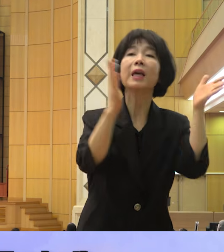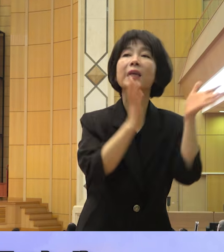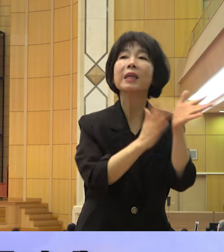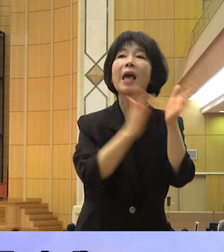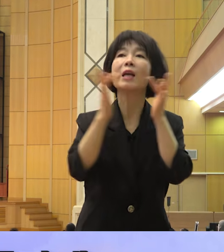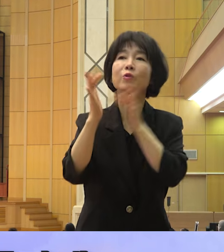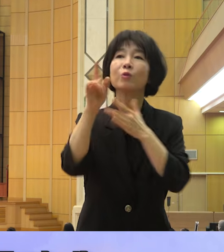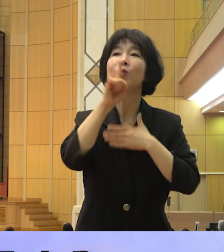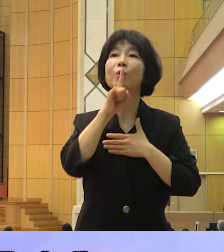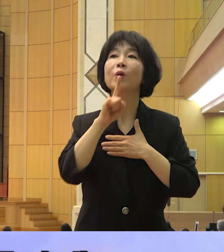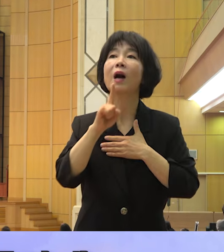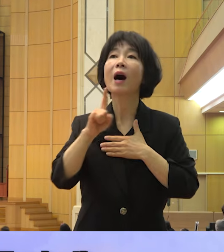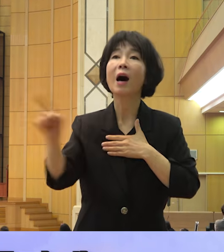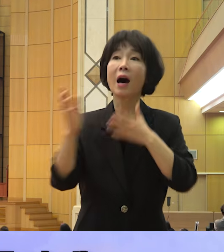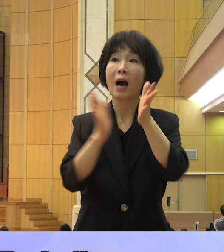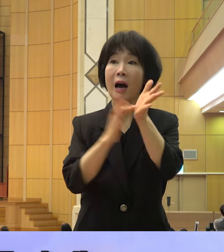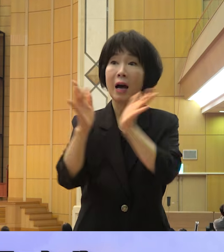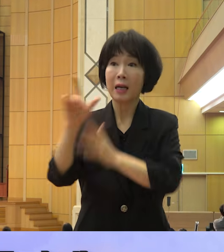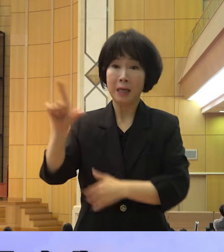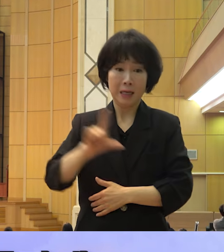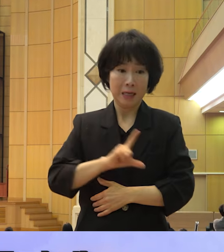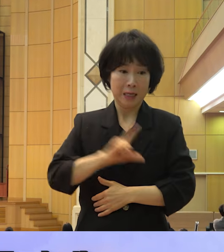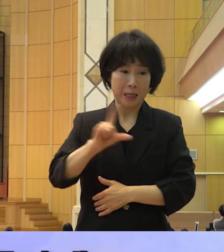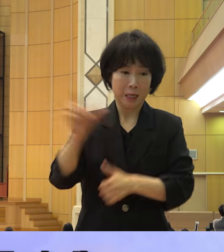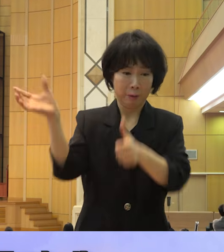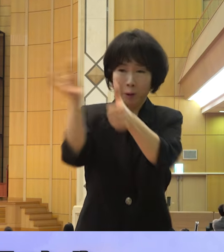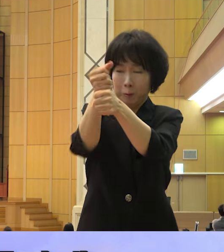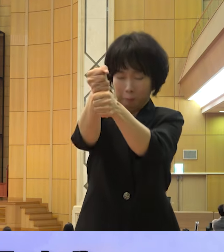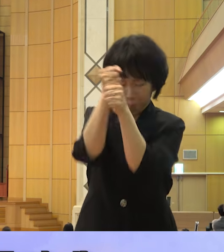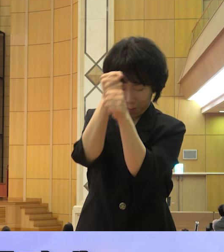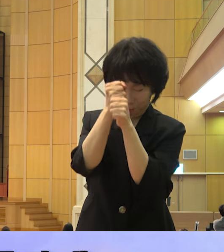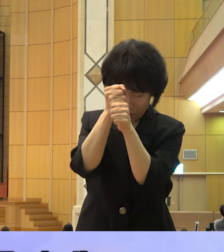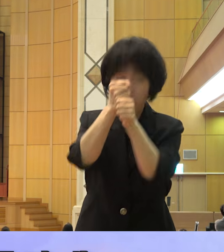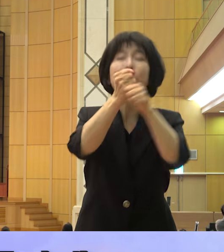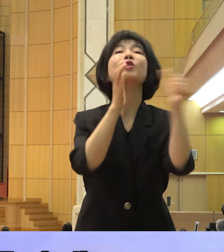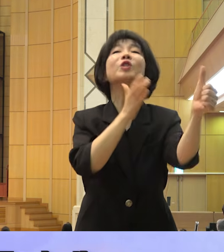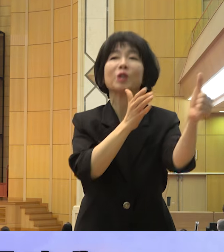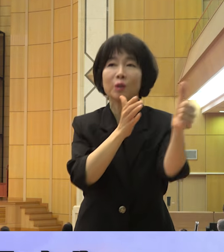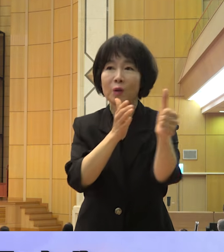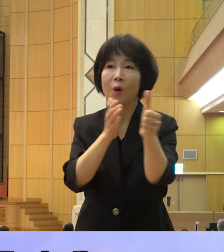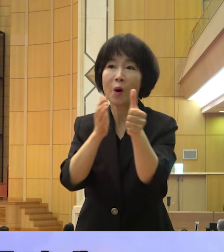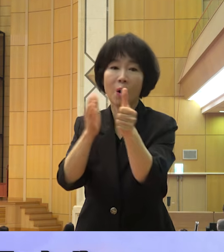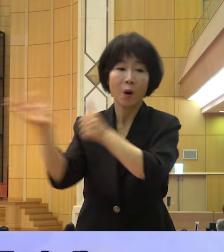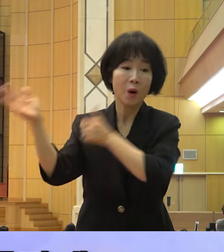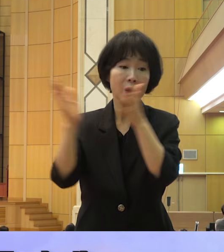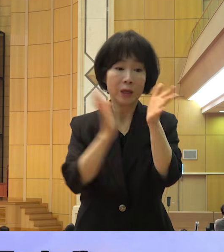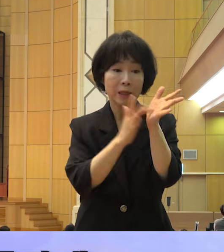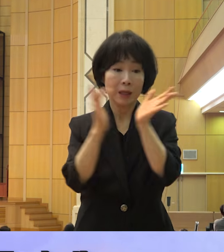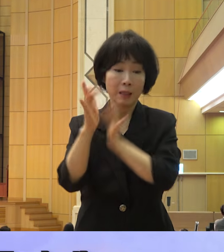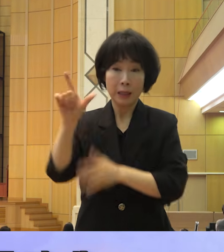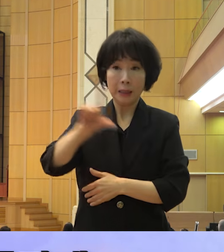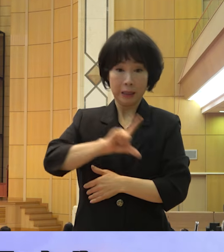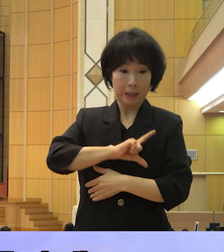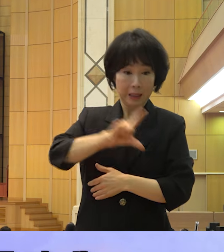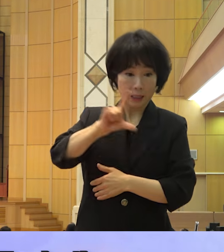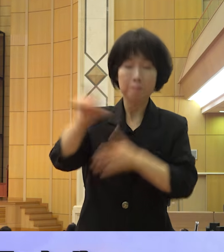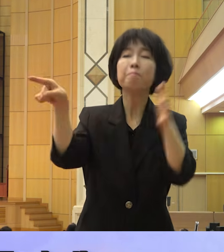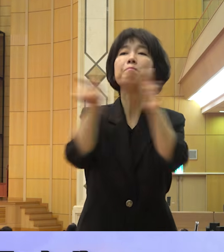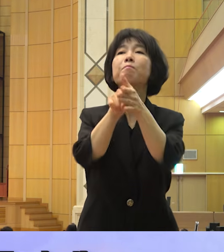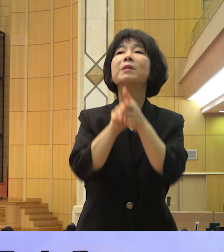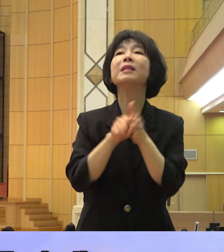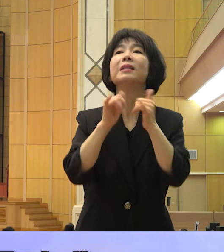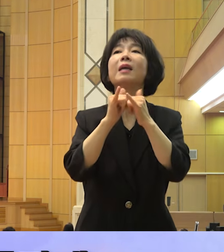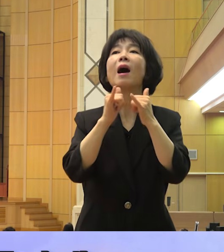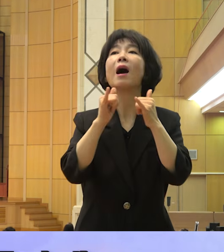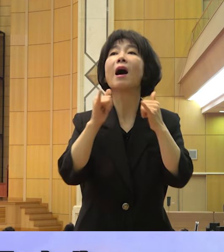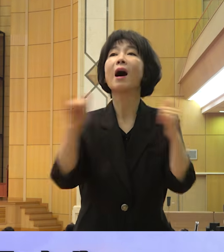이름 예수라. 그 이름을 붙드시오. 그 이름을